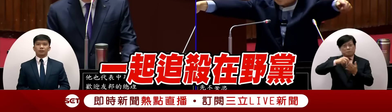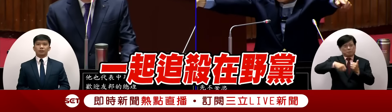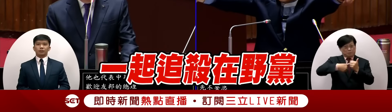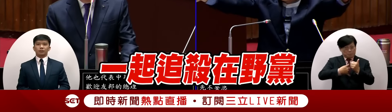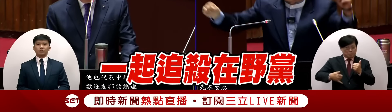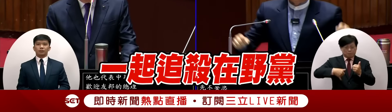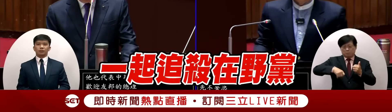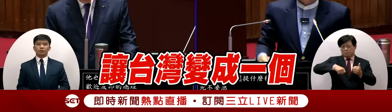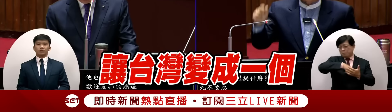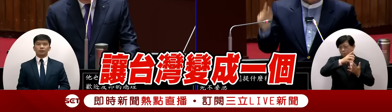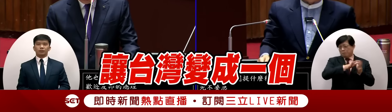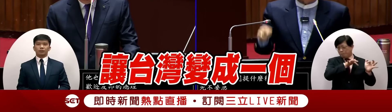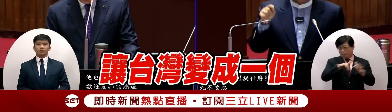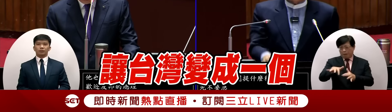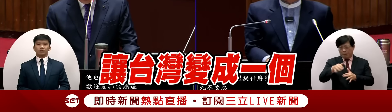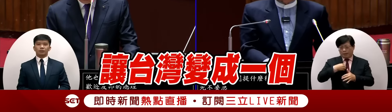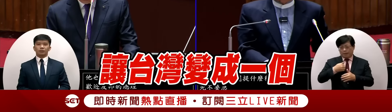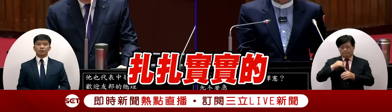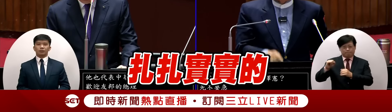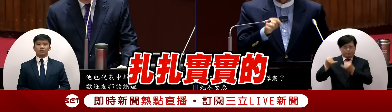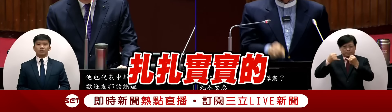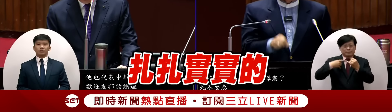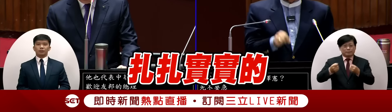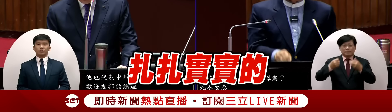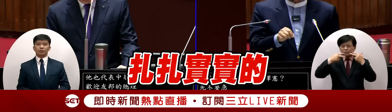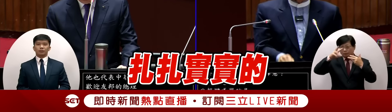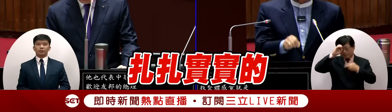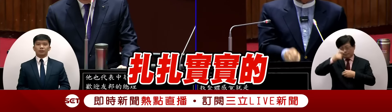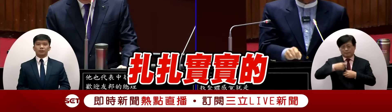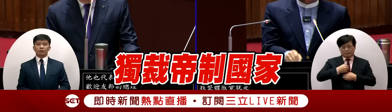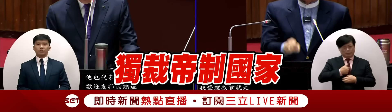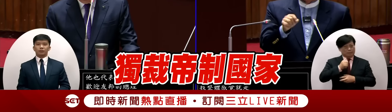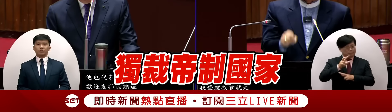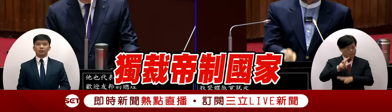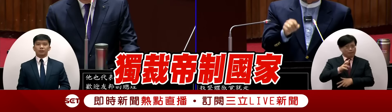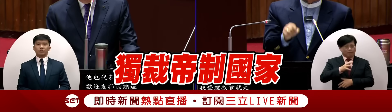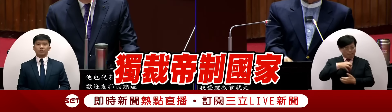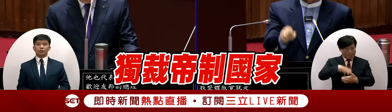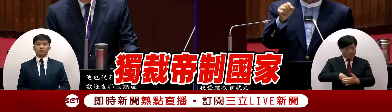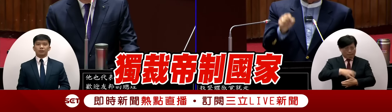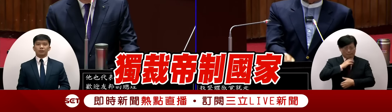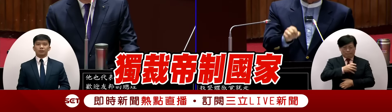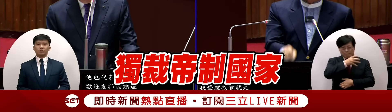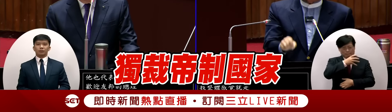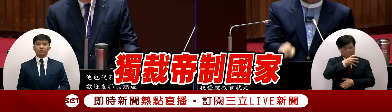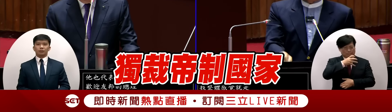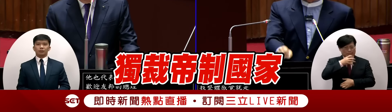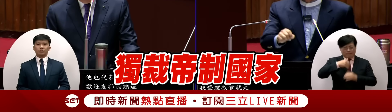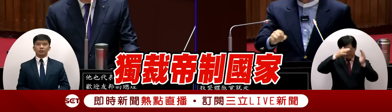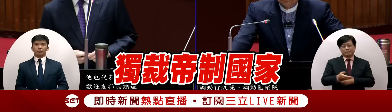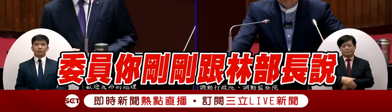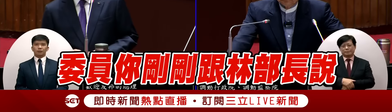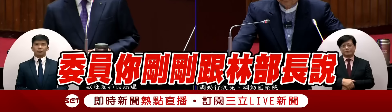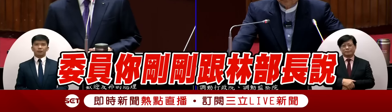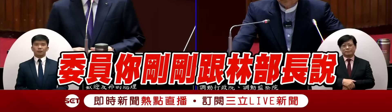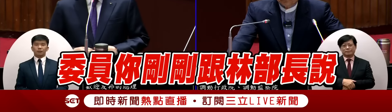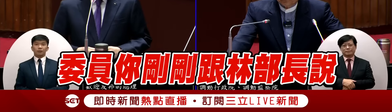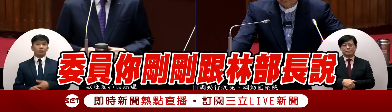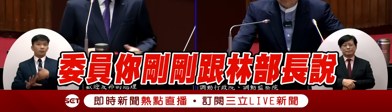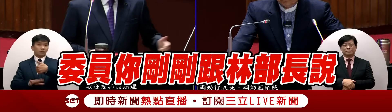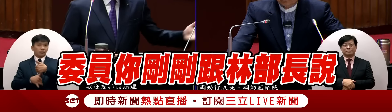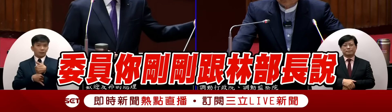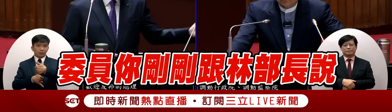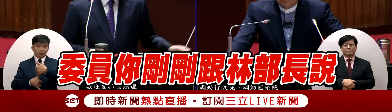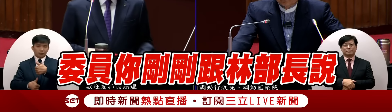起追杀在野党，让台湾变成一个扎扎实实的独裁帝制国家。 委员，你刚